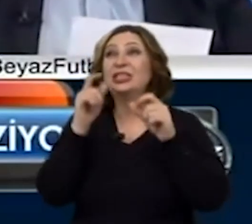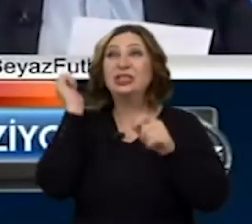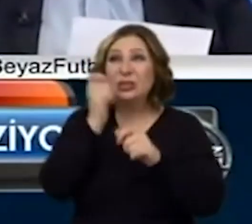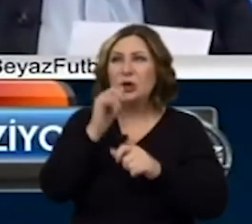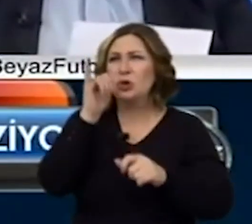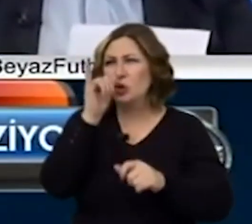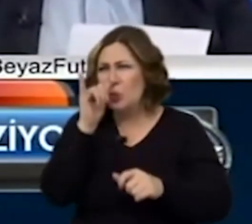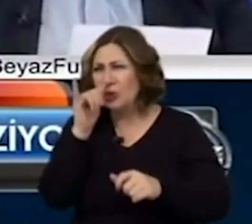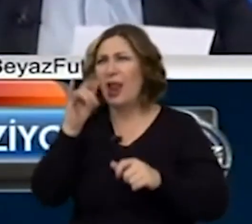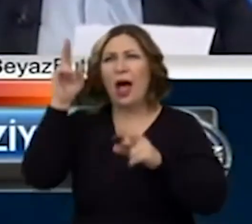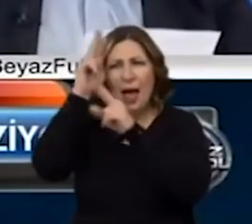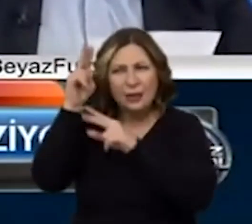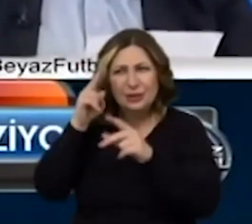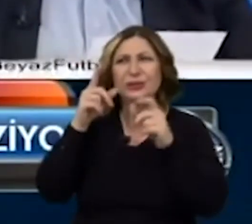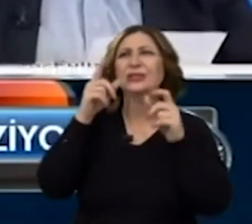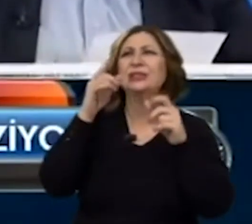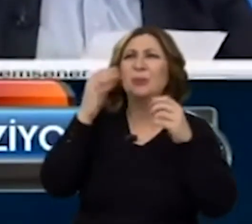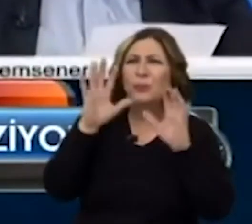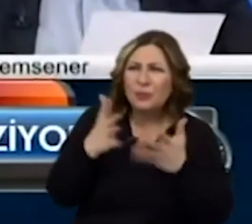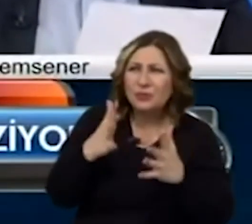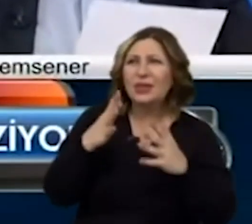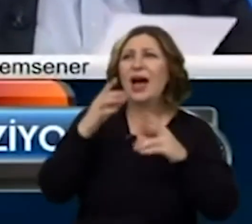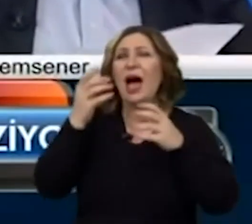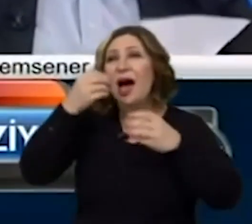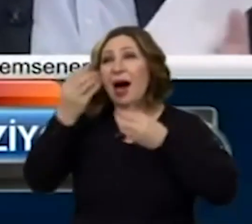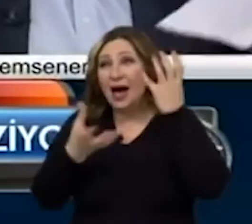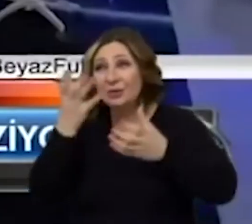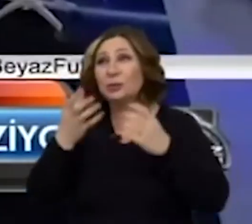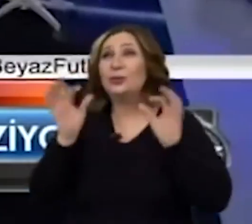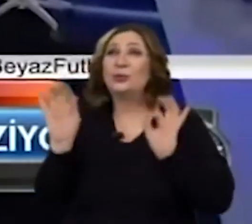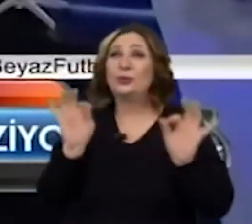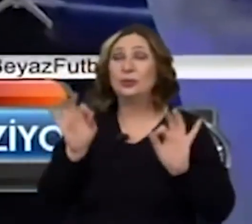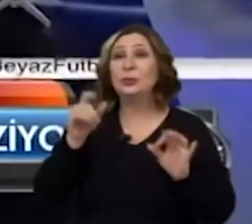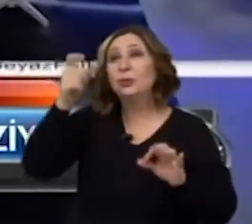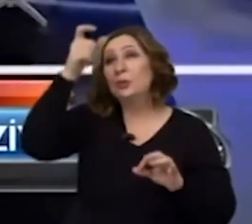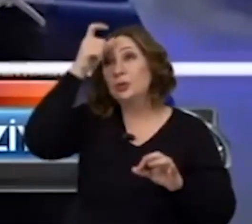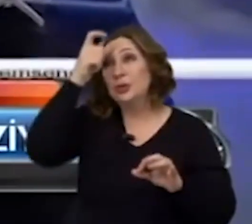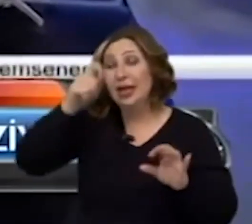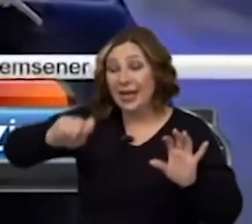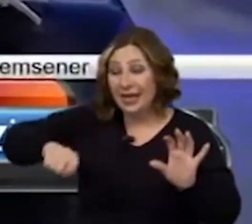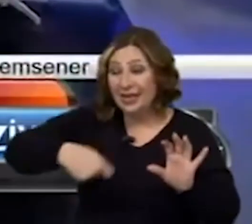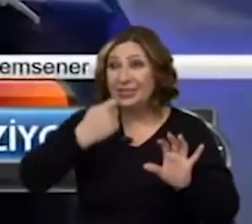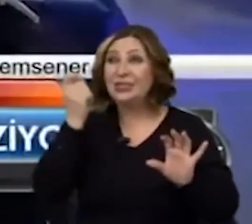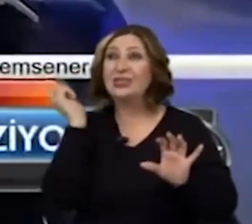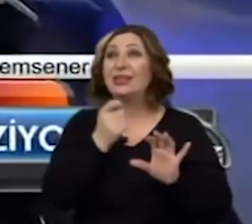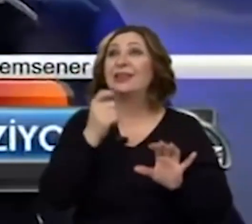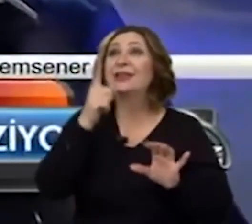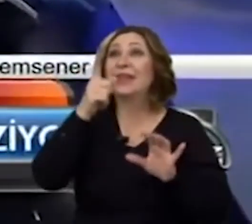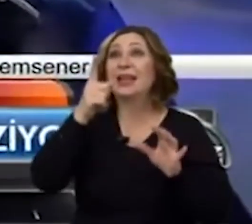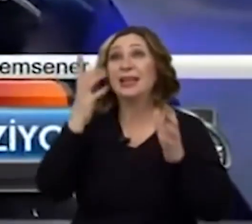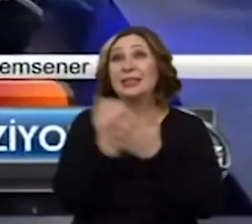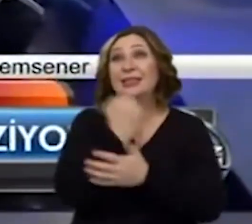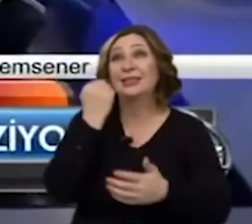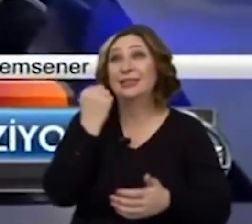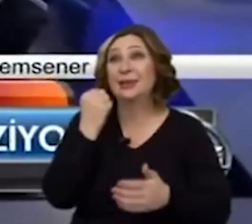Şirin, Somurtkan Şirin, Hayalci Şirin, Şakar Şirin, Obur, Aşçı Şirin, Süslü Şirin. Türkçemize kaşık çatlı terimini sen kazandırdın Ahmet